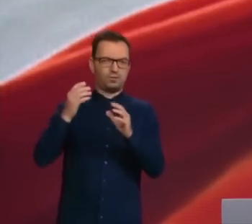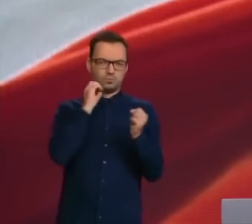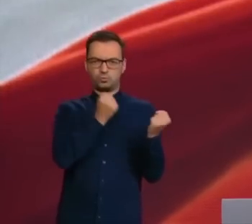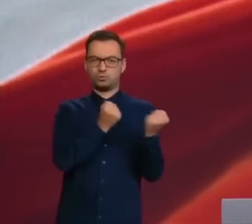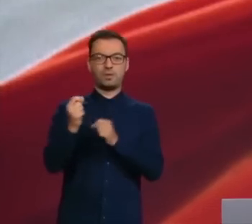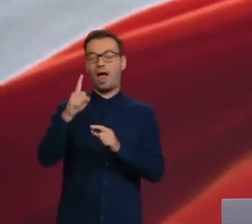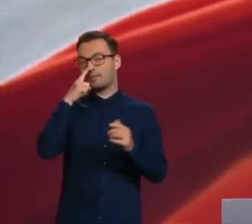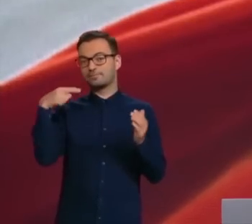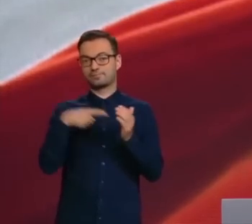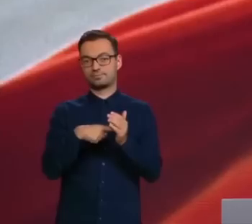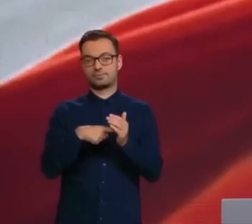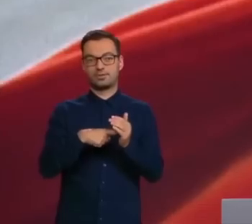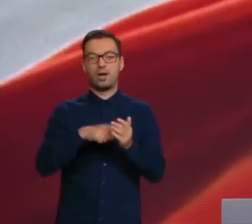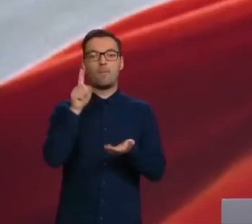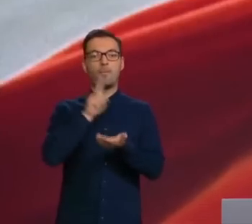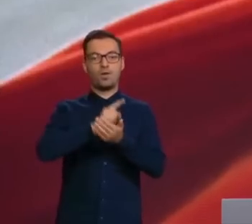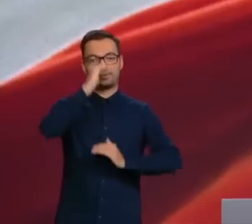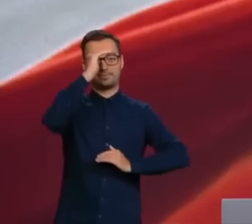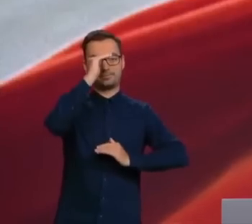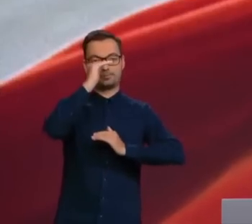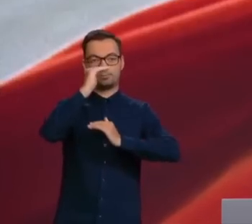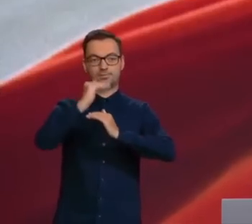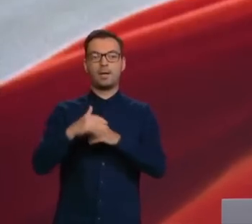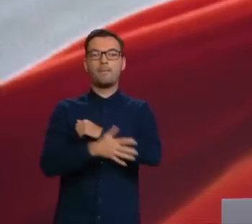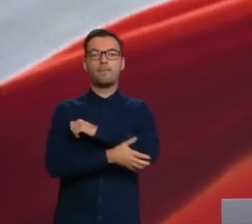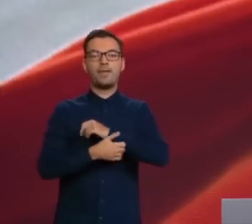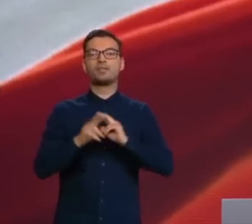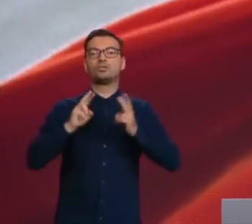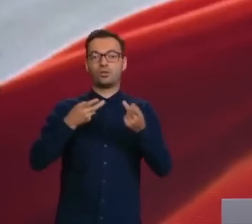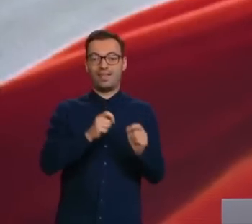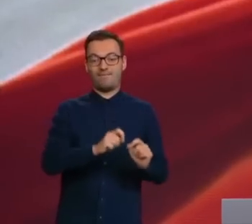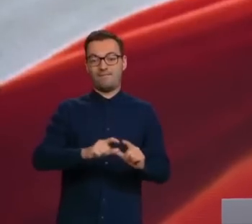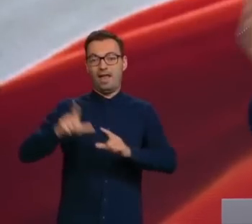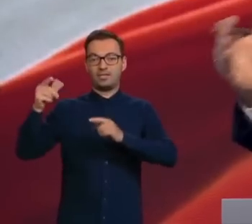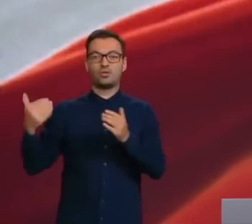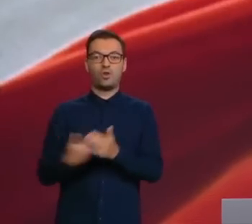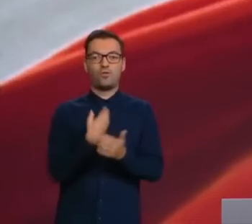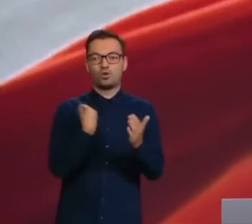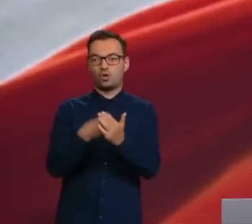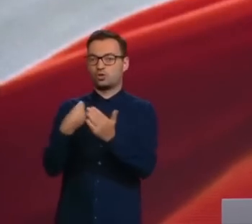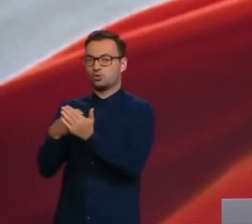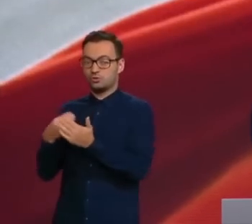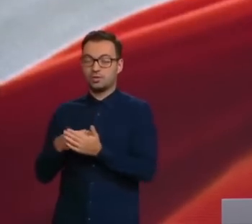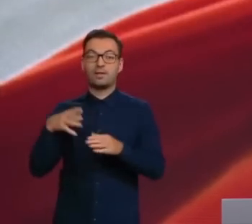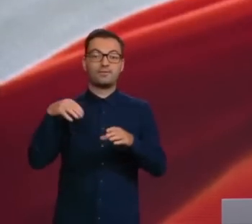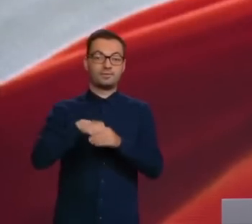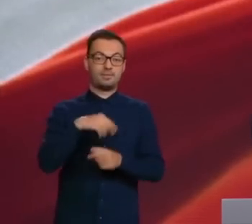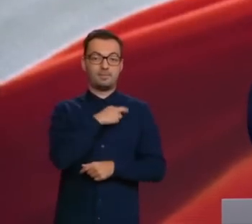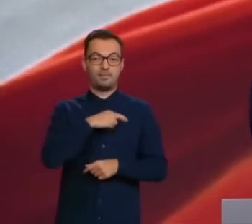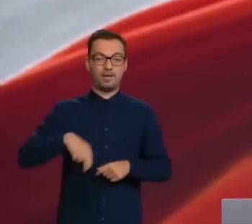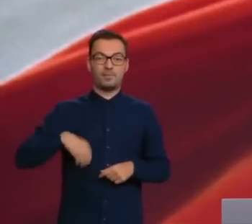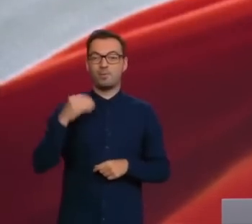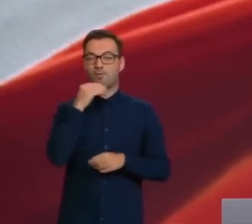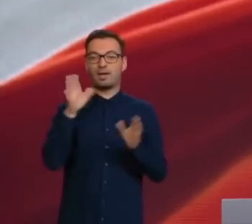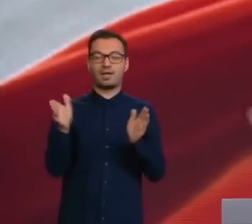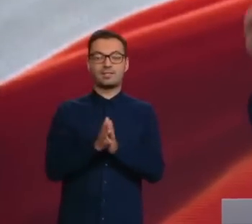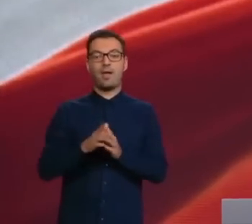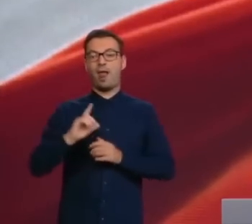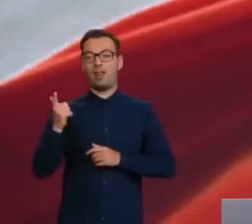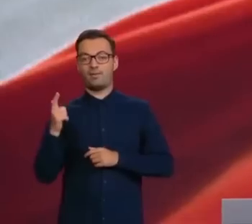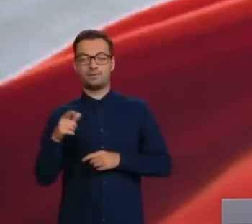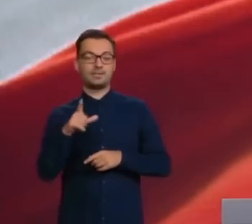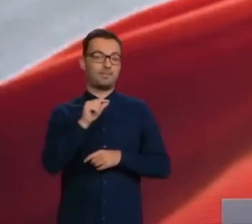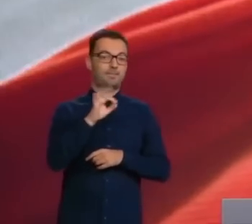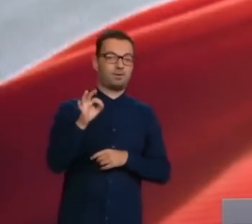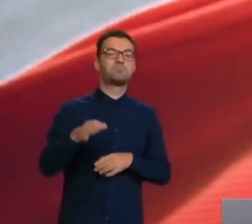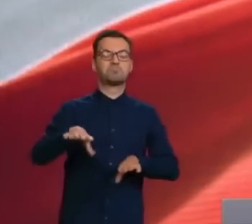wszystkim należy obniżać opodatkowanie. Bieda bierze się z inflacji, z nowych kosztów, które także premier Morawiecki przy poparciu Lewicy i Platformy wziął